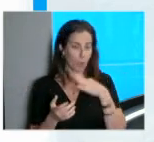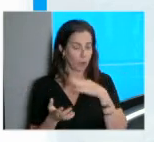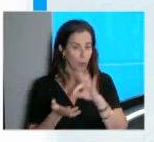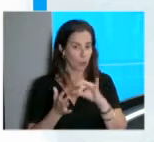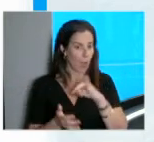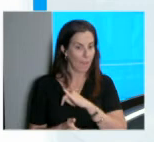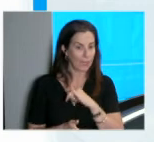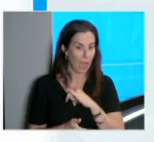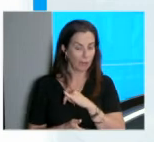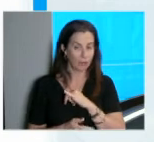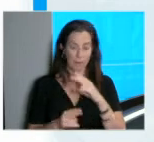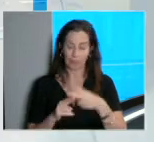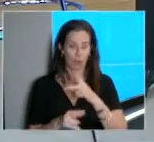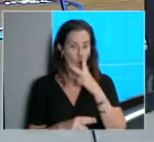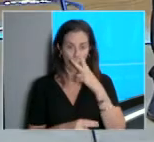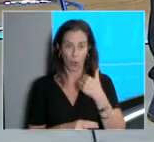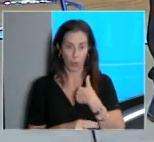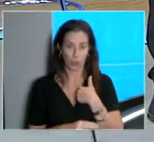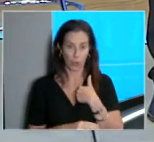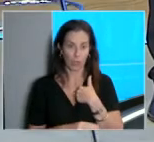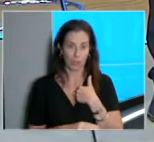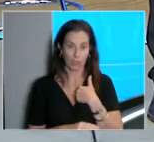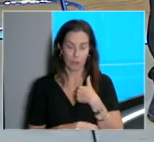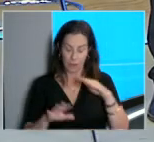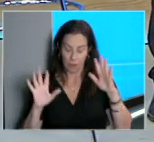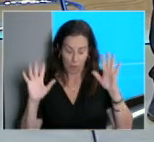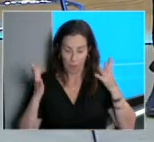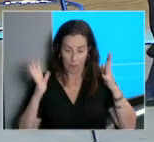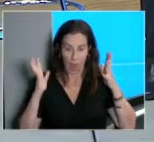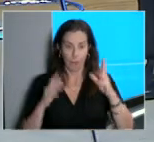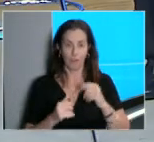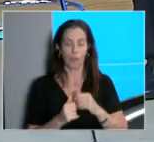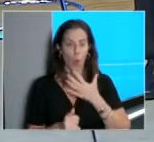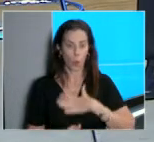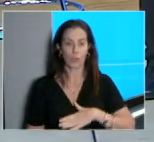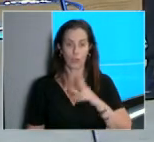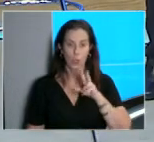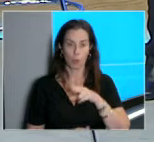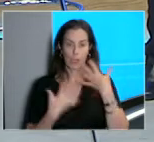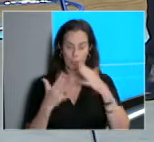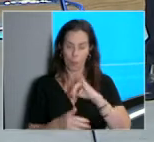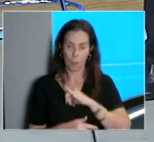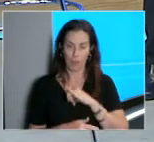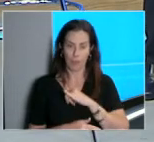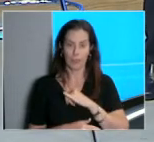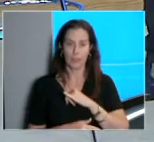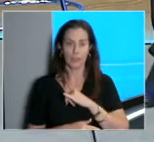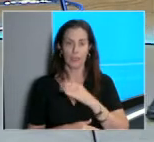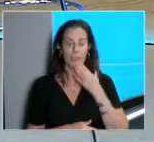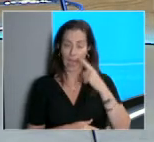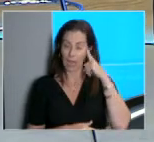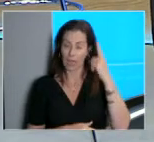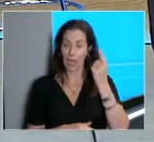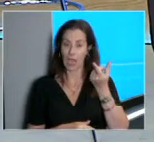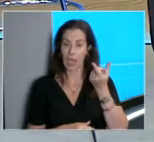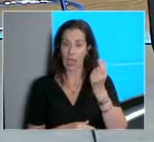מאוד מעניינת, בדרך כלל אתם לא רואים אותי כל כך נלהב או סס, כי יש פה סיפור מעניין. ישראל ידעה על הפיגוע